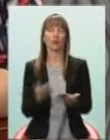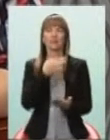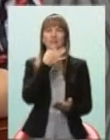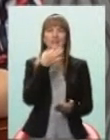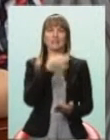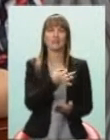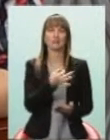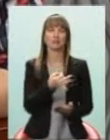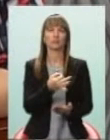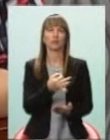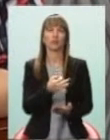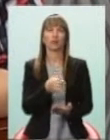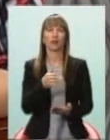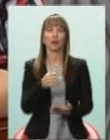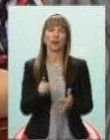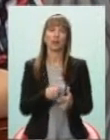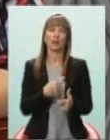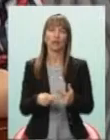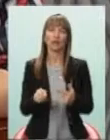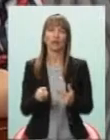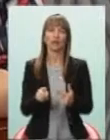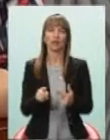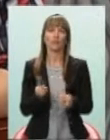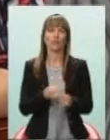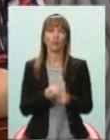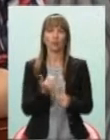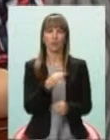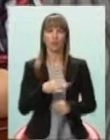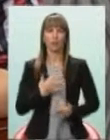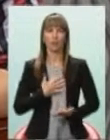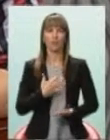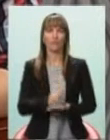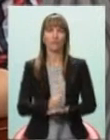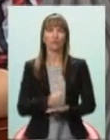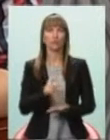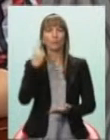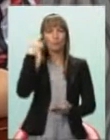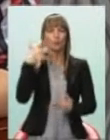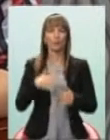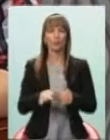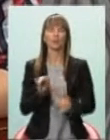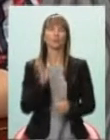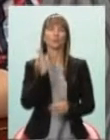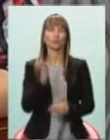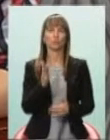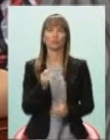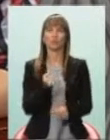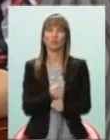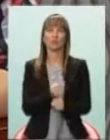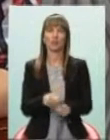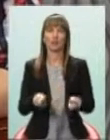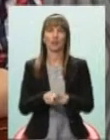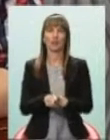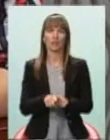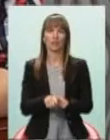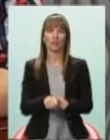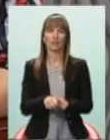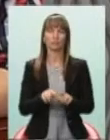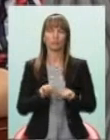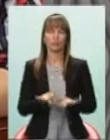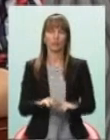сказати вічливо їм або виправити їхню поведінку, щоб вони зрозуміли і, звичайно, таки у майбутньому не допускали таких вчинків. Ну і